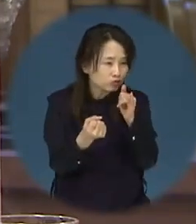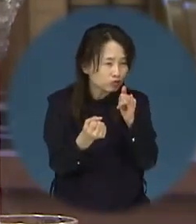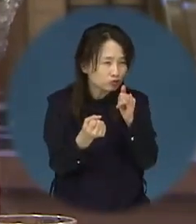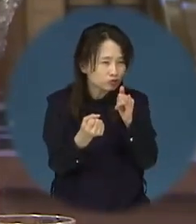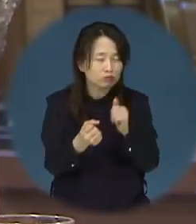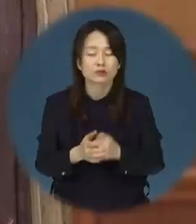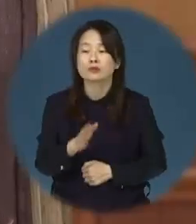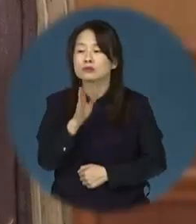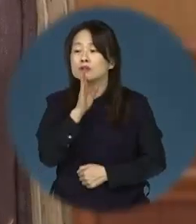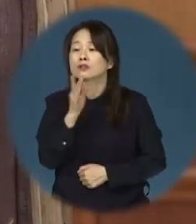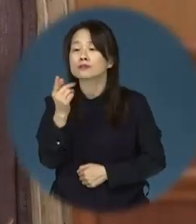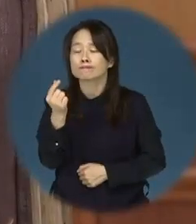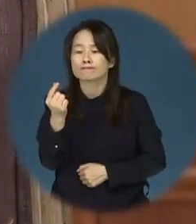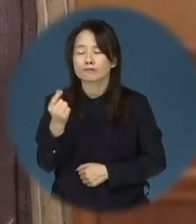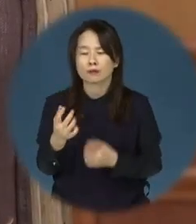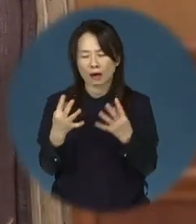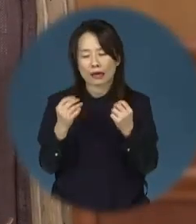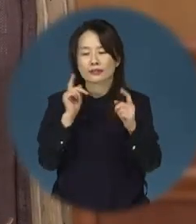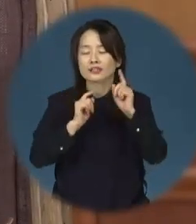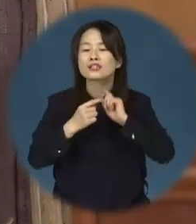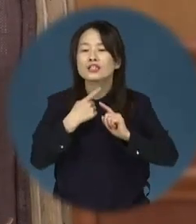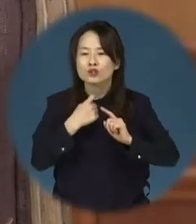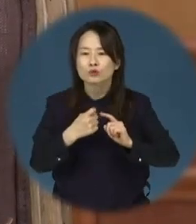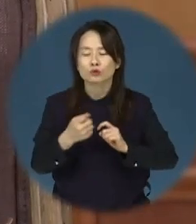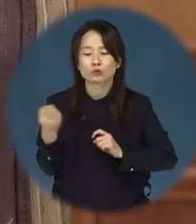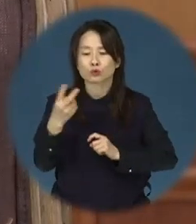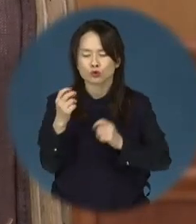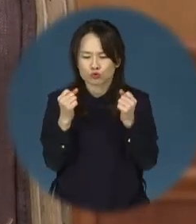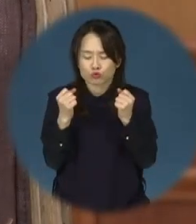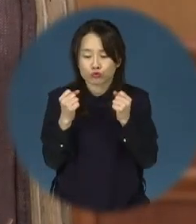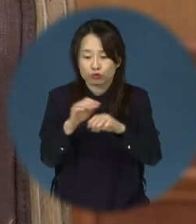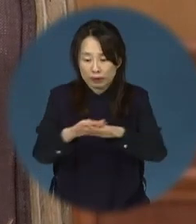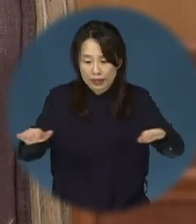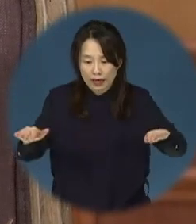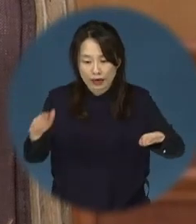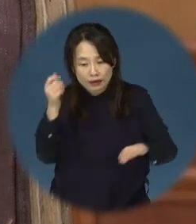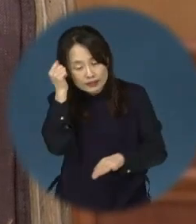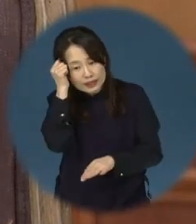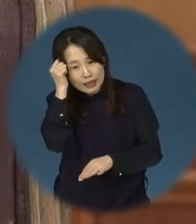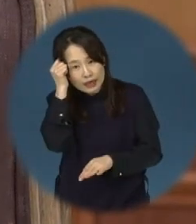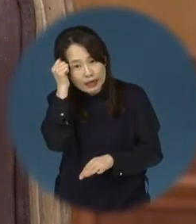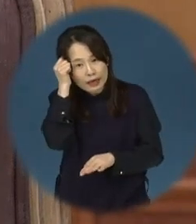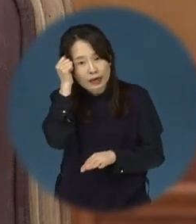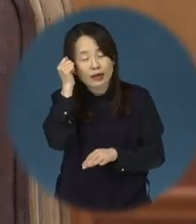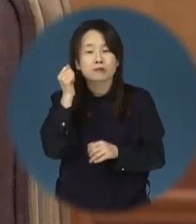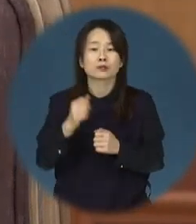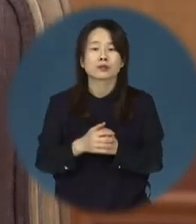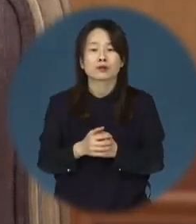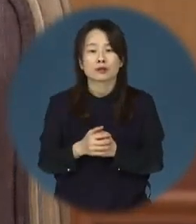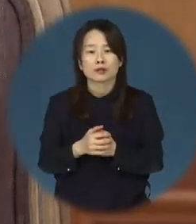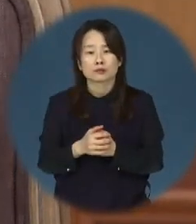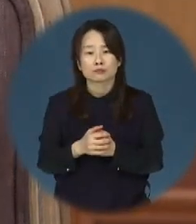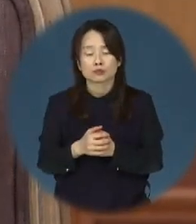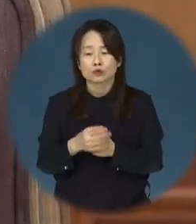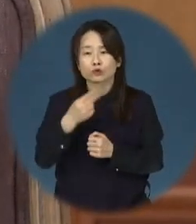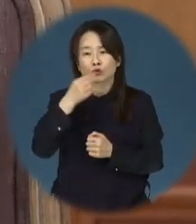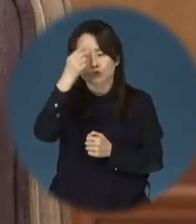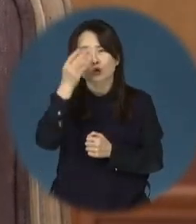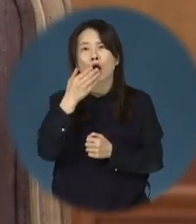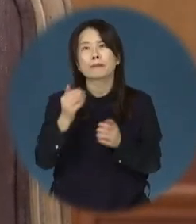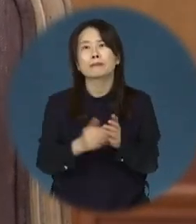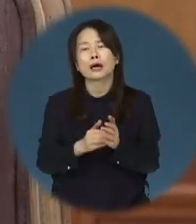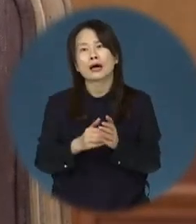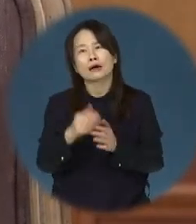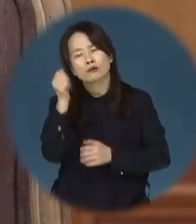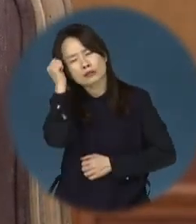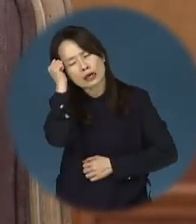많이 다치고 또 길에서 자면은 너무 찬 바닥에서 자면 그 이렇게 자면서 술 먹고 잠들고